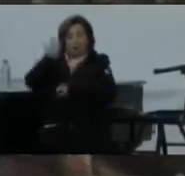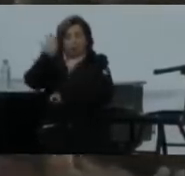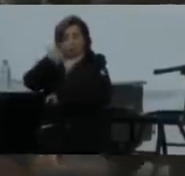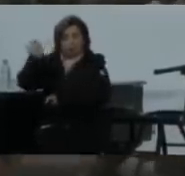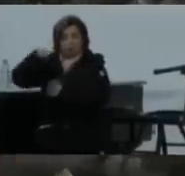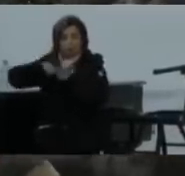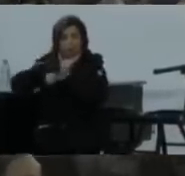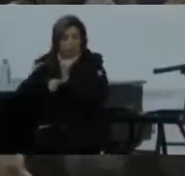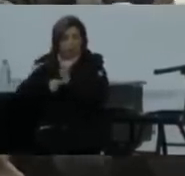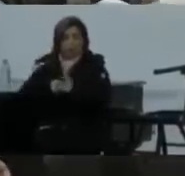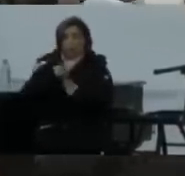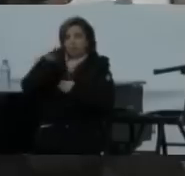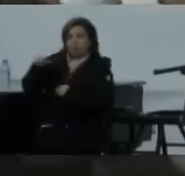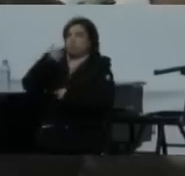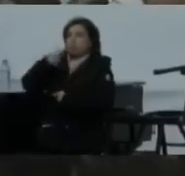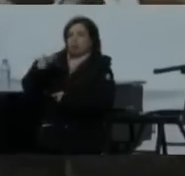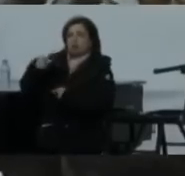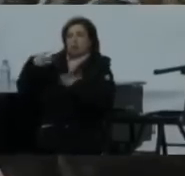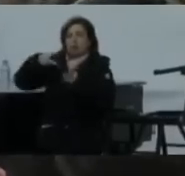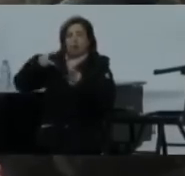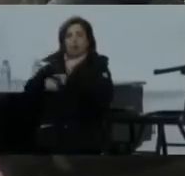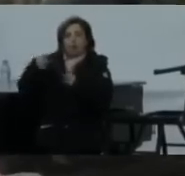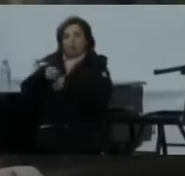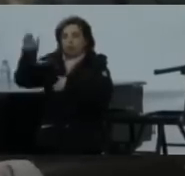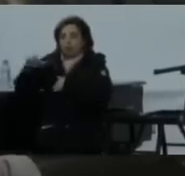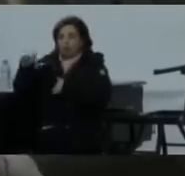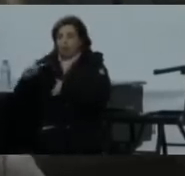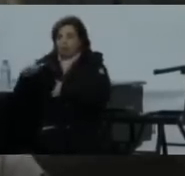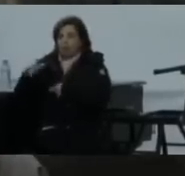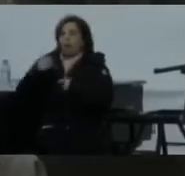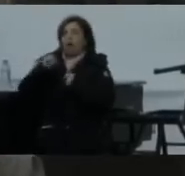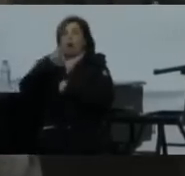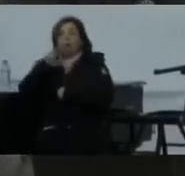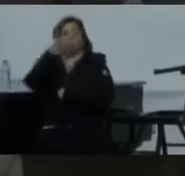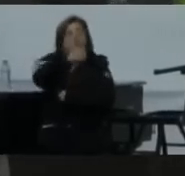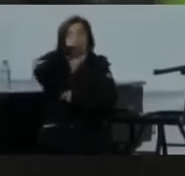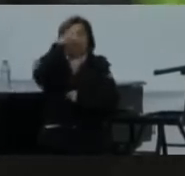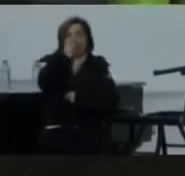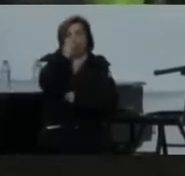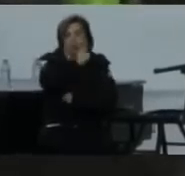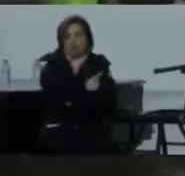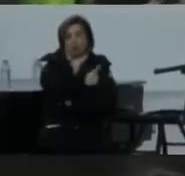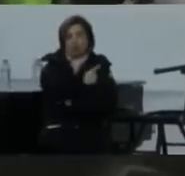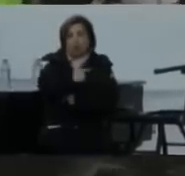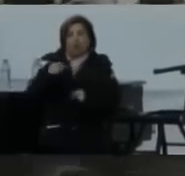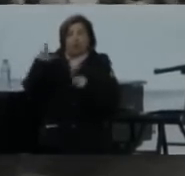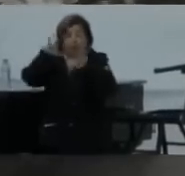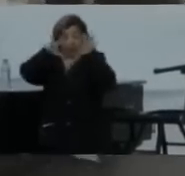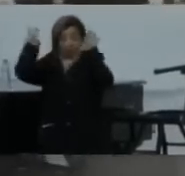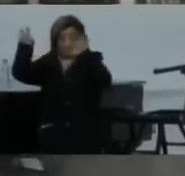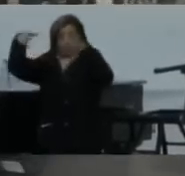l'avete quotata così bassa, fatti i cazzi tuoi, ha detto la banca, 800, 400 e poi è